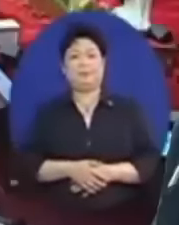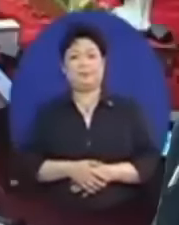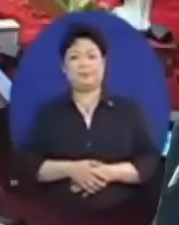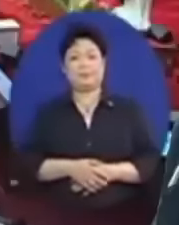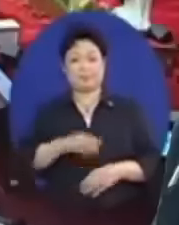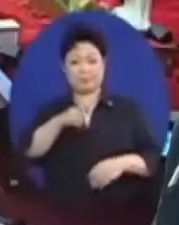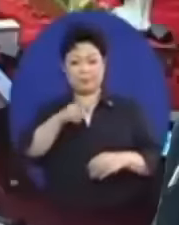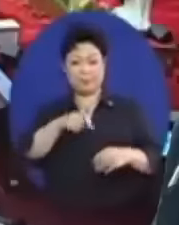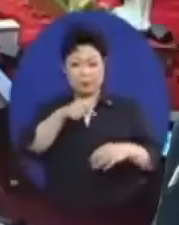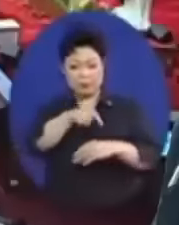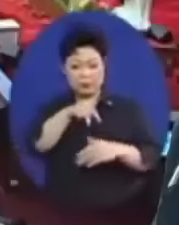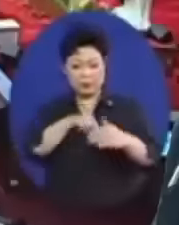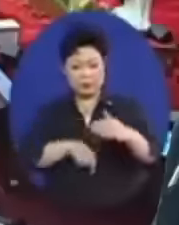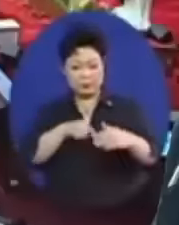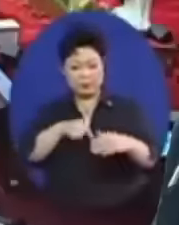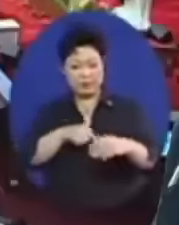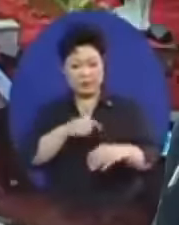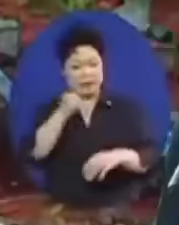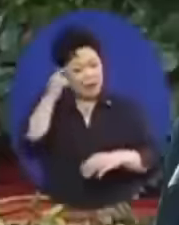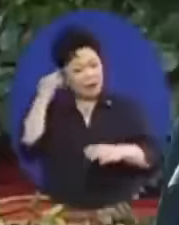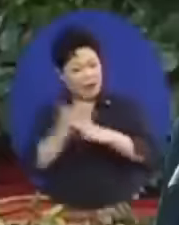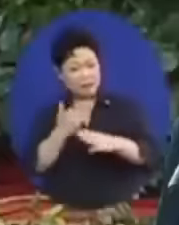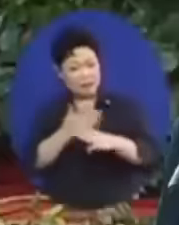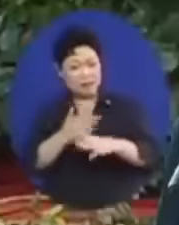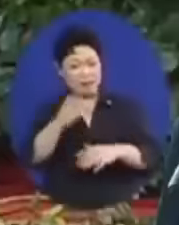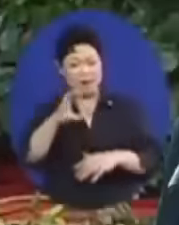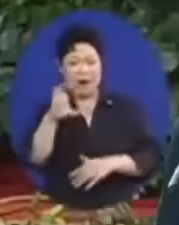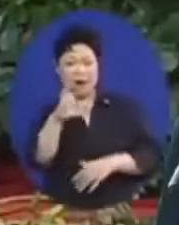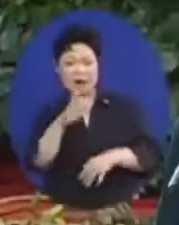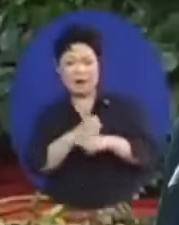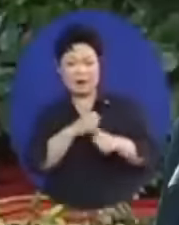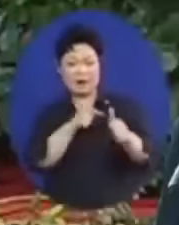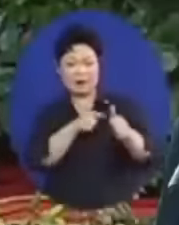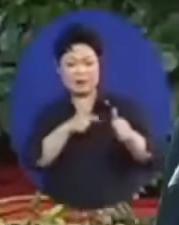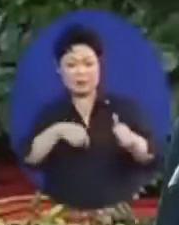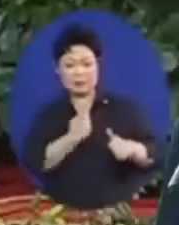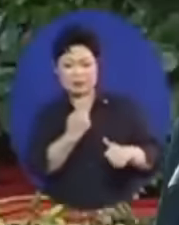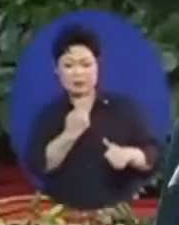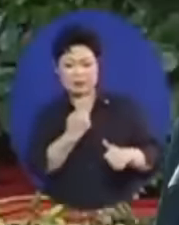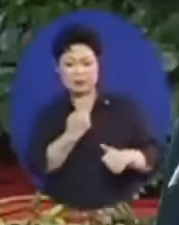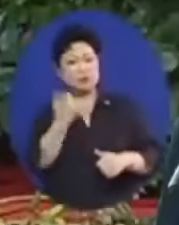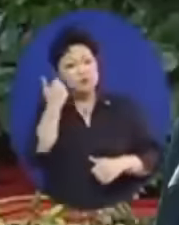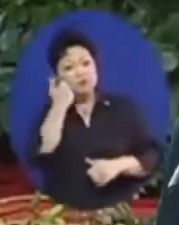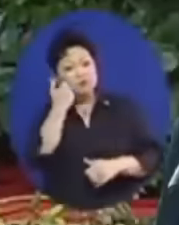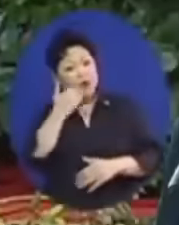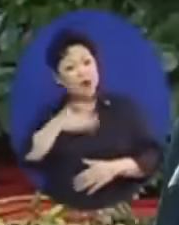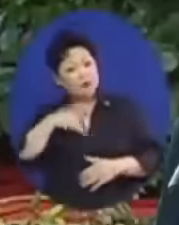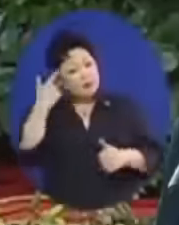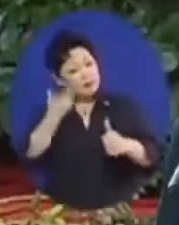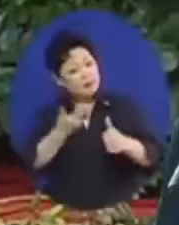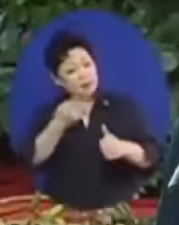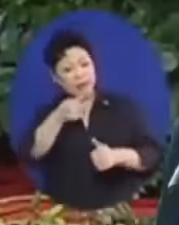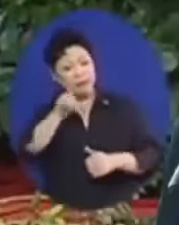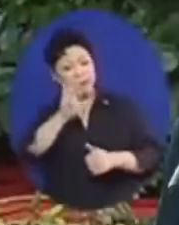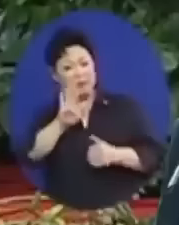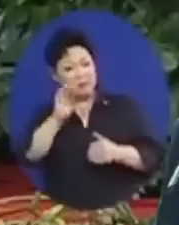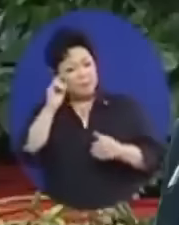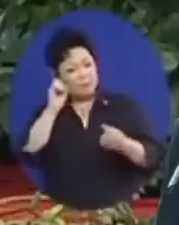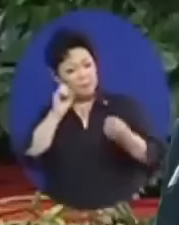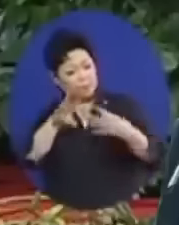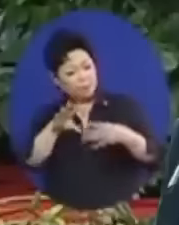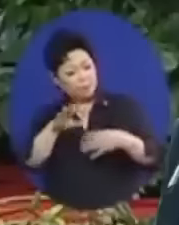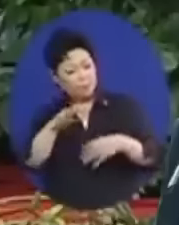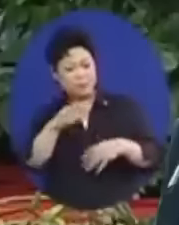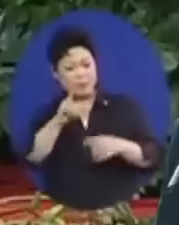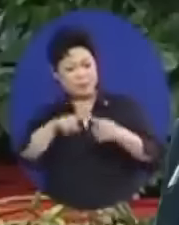심리학자 칼 융은 그의 학문을 통해 당신은 자신이 누구인지 아는가? 라는 질문에 답을 구하려고 했습니다.